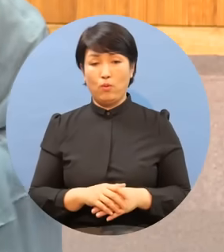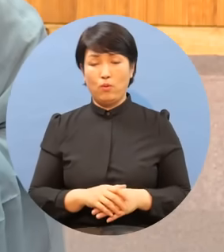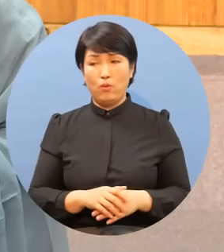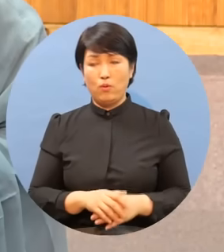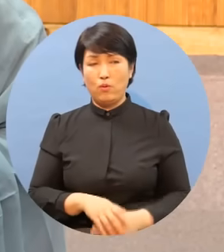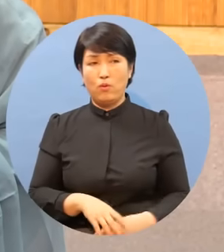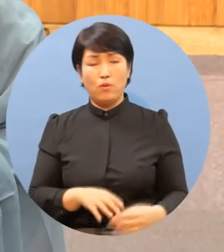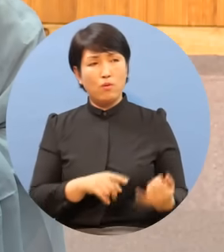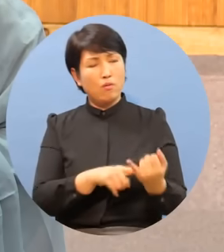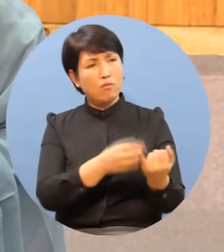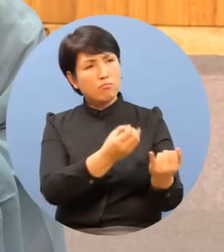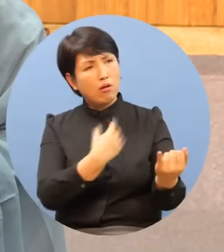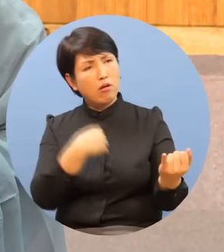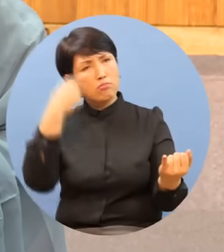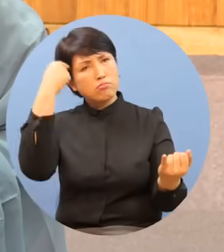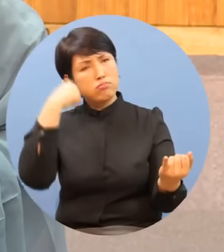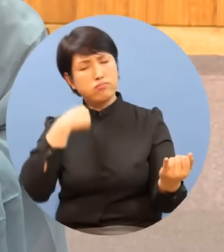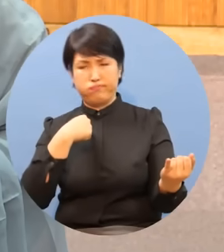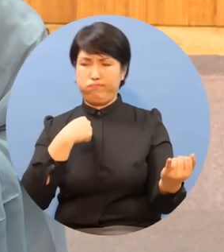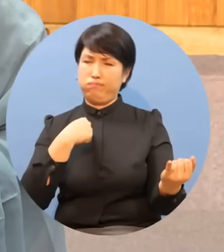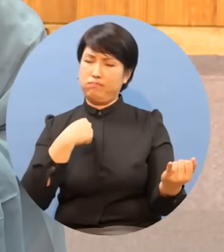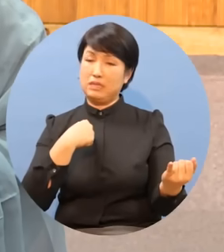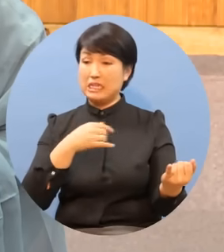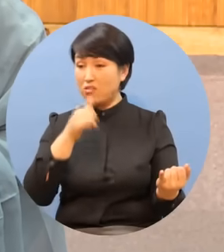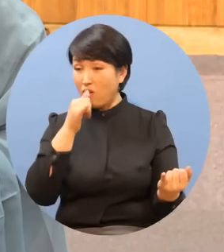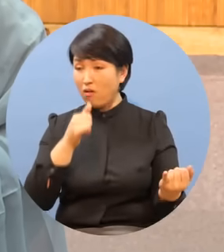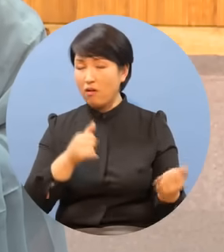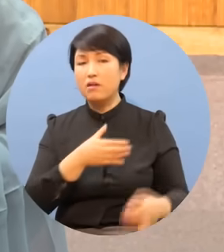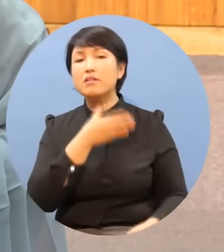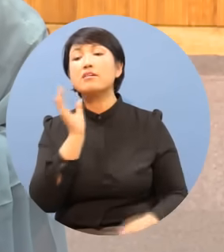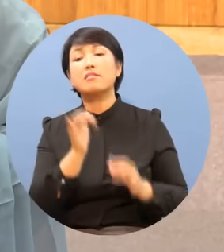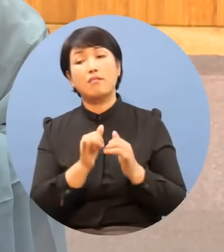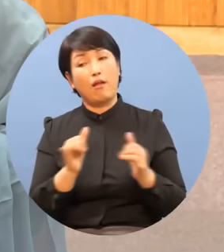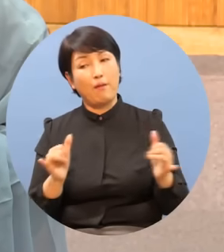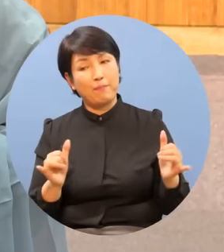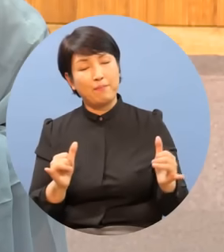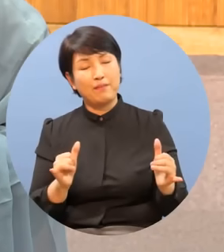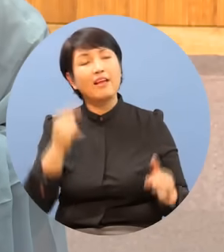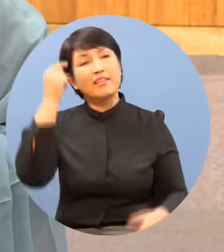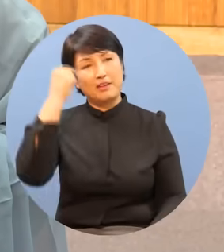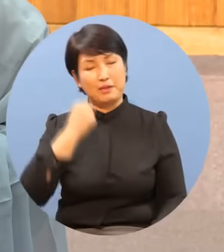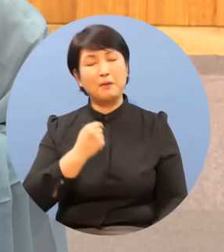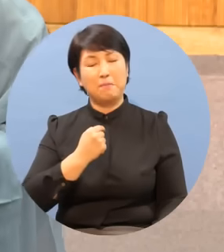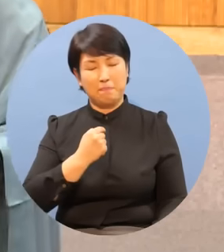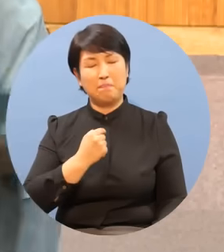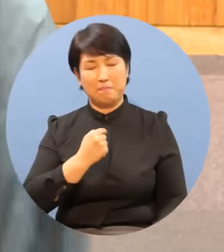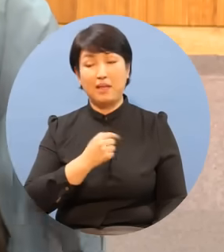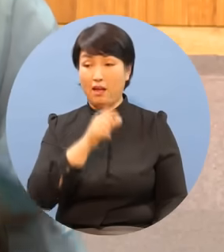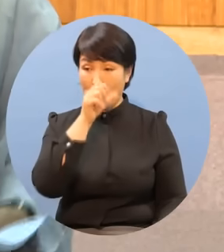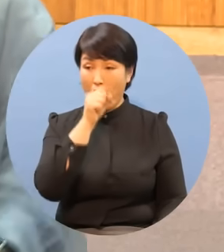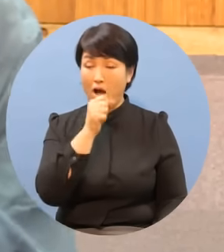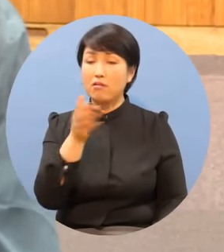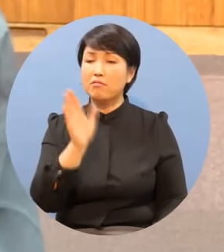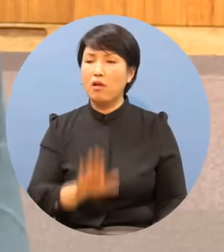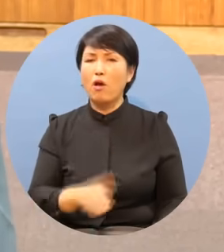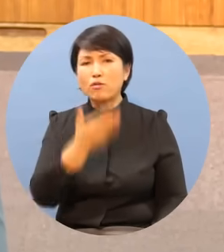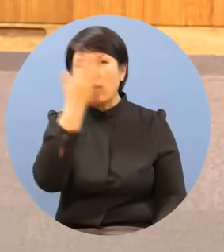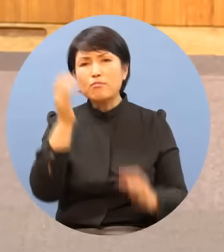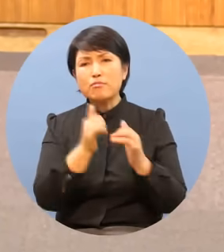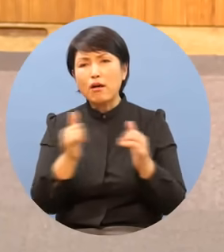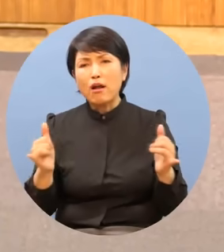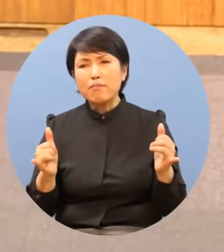그렇게 느낍니까, 안 느낍니까? 연세 드신 분들은 느끼는 것 같아요. 그런데 젊은 사람들은 아무도